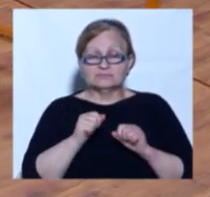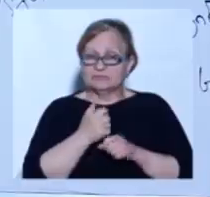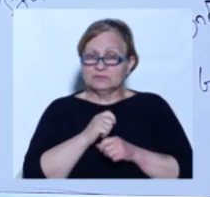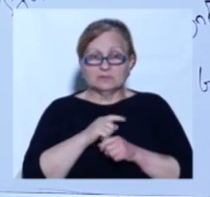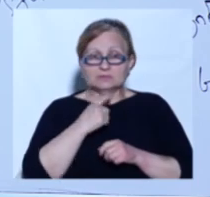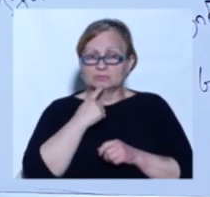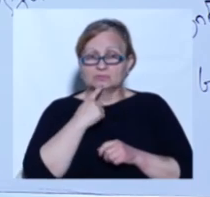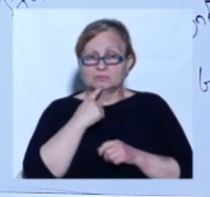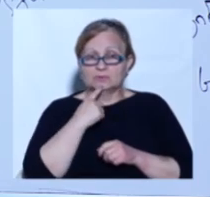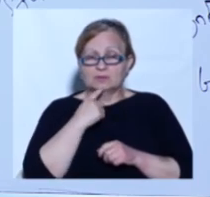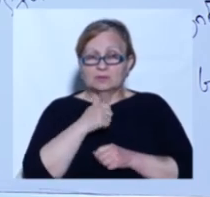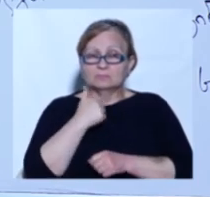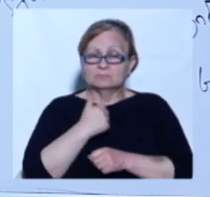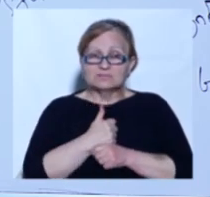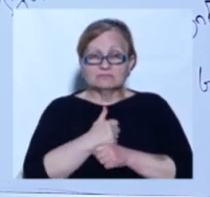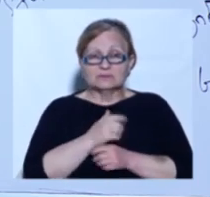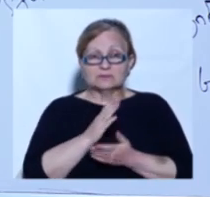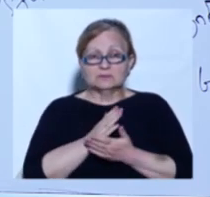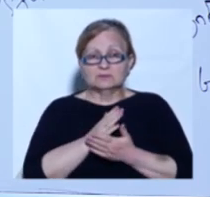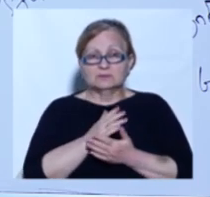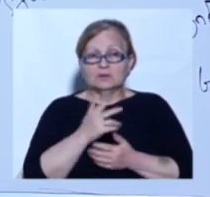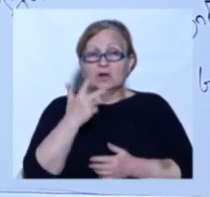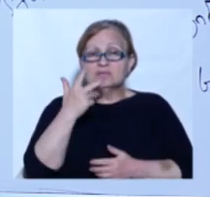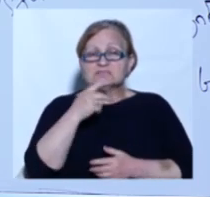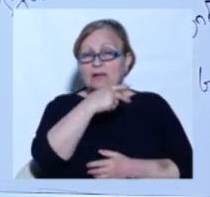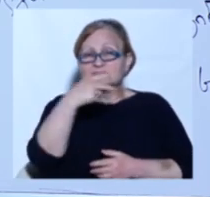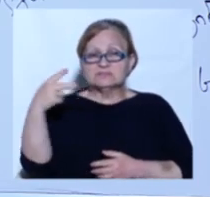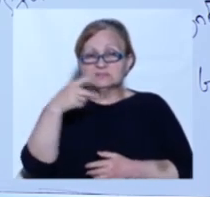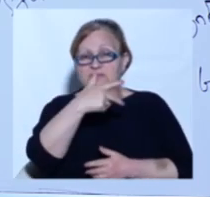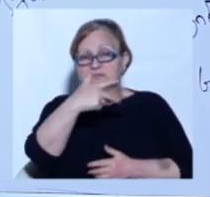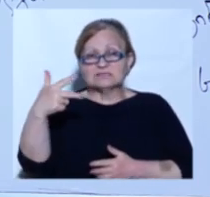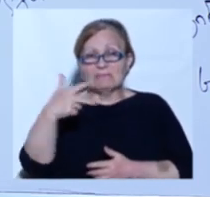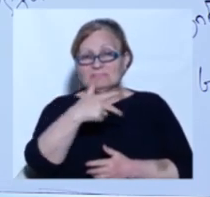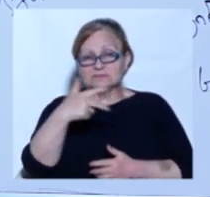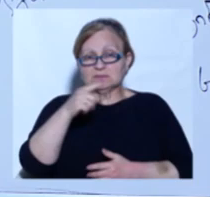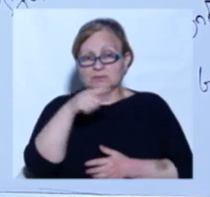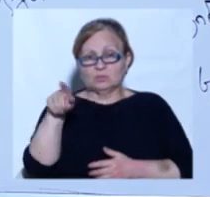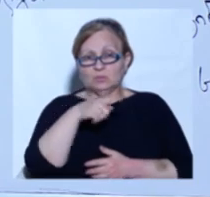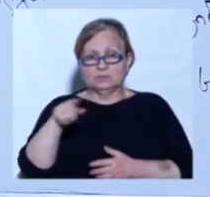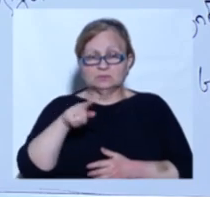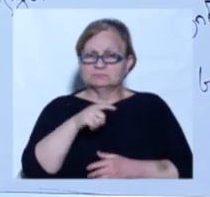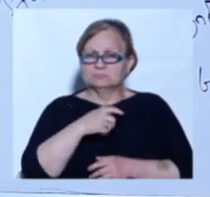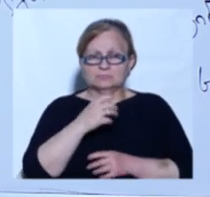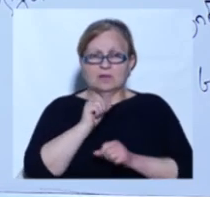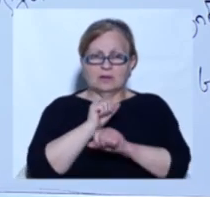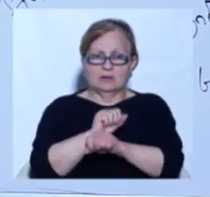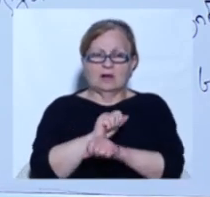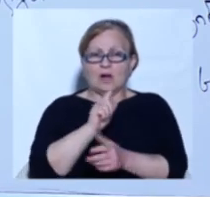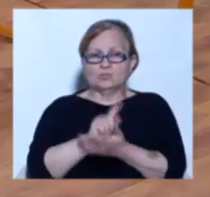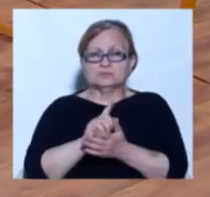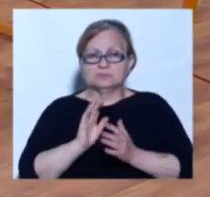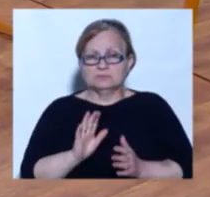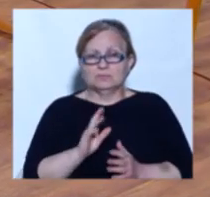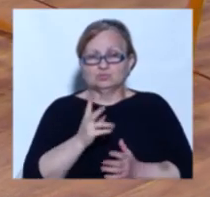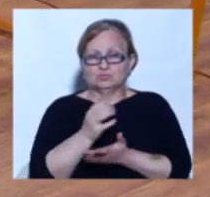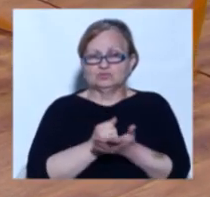რთულდება, მაგრამ მთავარი არის ის, რომ სამი სტრიქონი არის შენარჩუნებული. მთავარი ისა, რომ აი ეს სამი